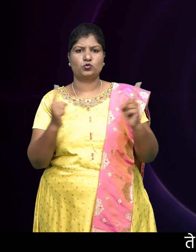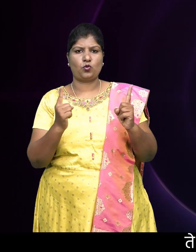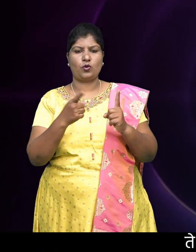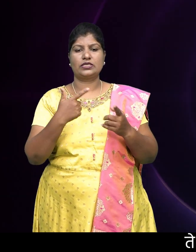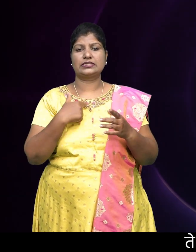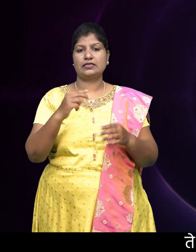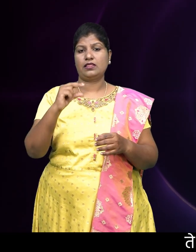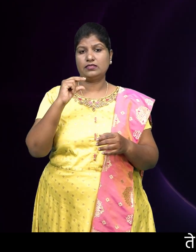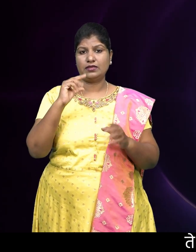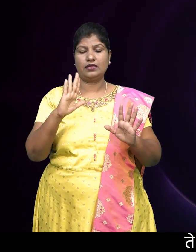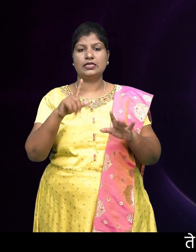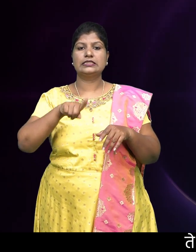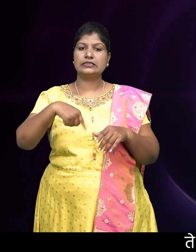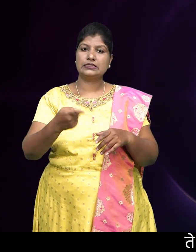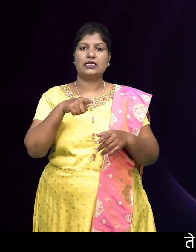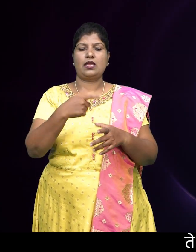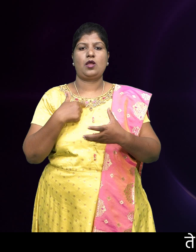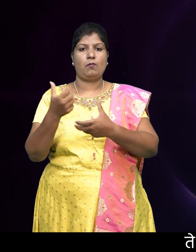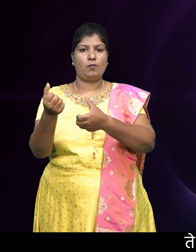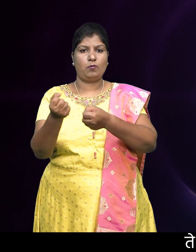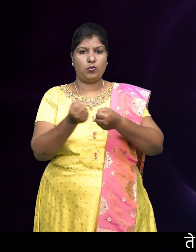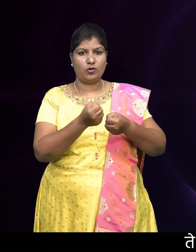ते जंगम टोकाला हाड खेचते.